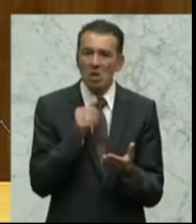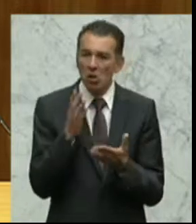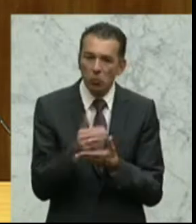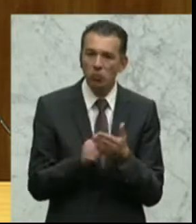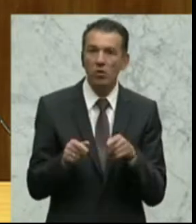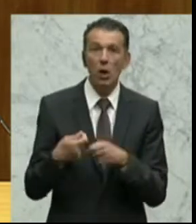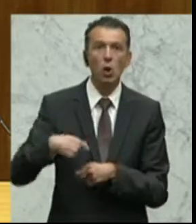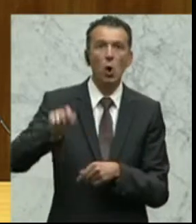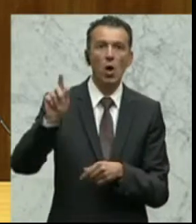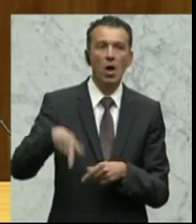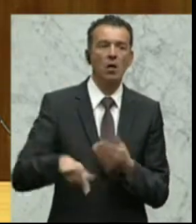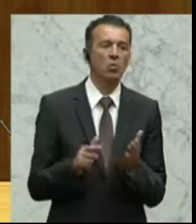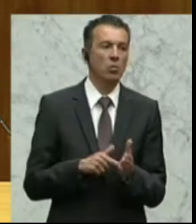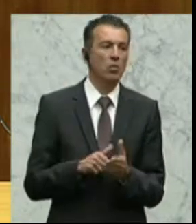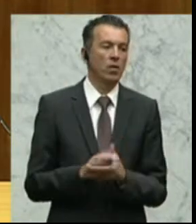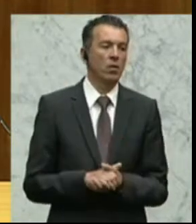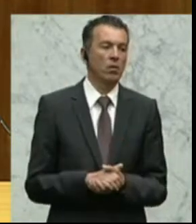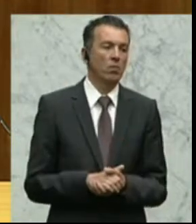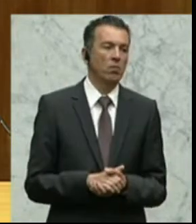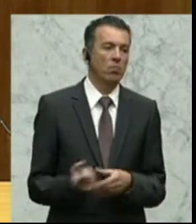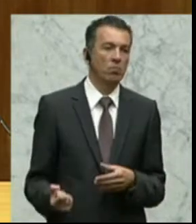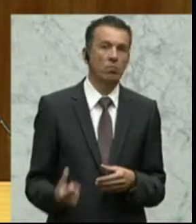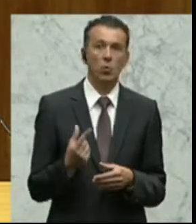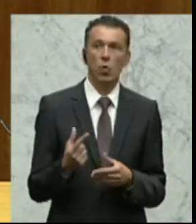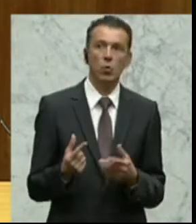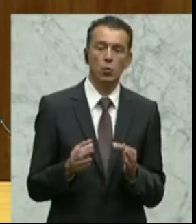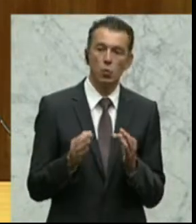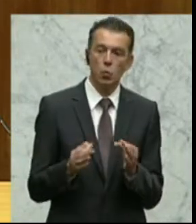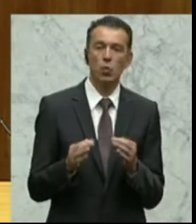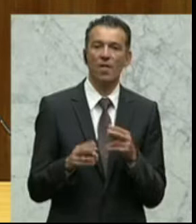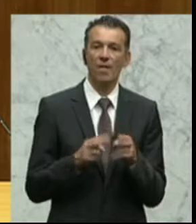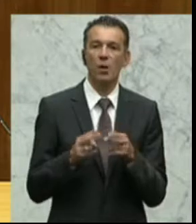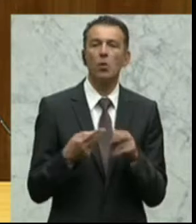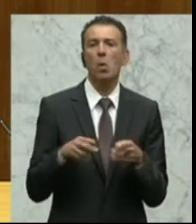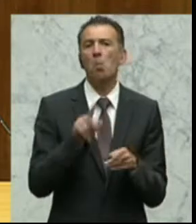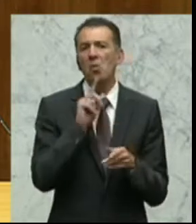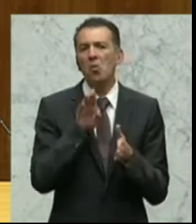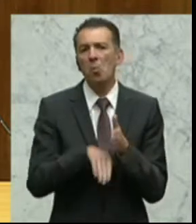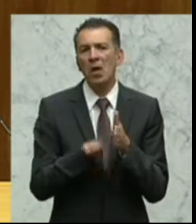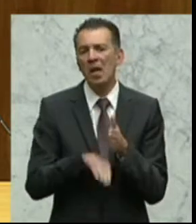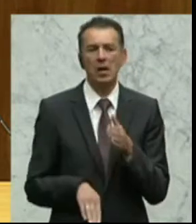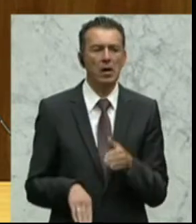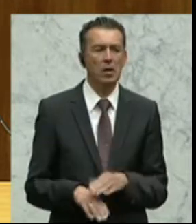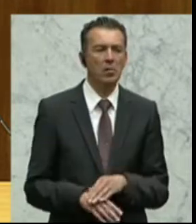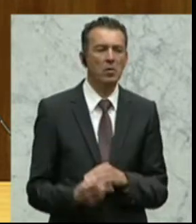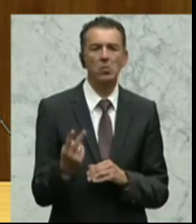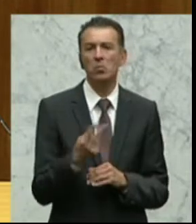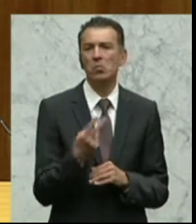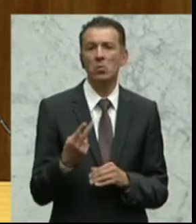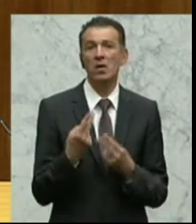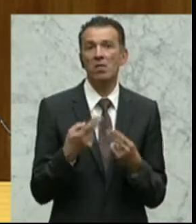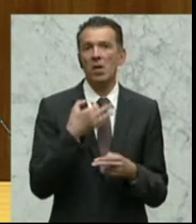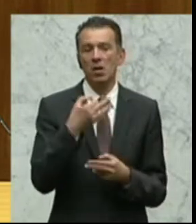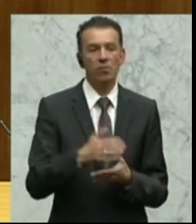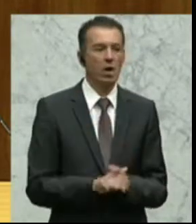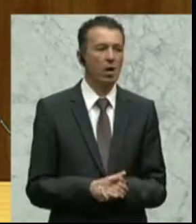ist. Und bin ich besonders effizient, ist es wahrscheinlich ein bisschen billiger. Aber das sind die zwei wesentlichen Fragen,